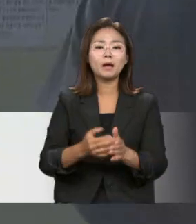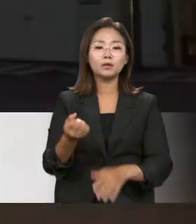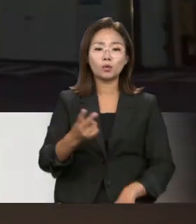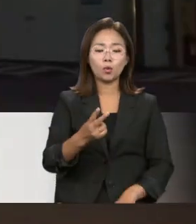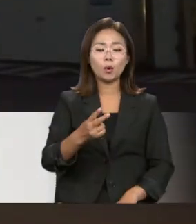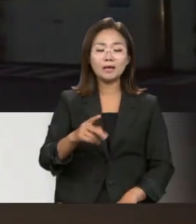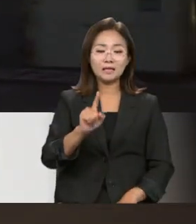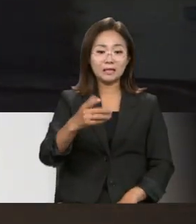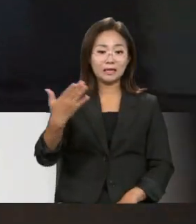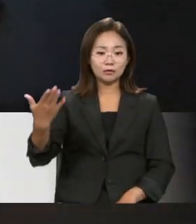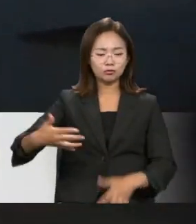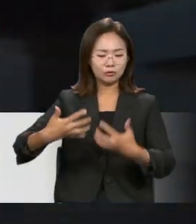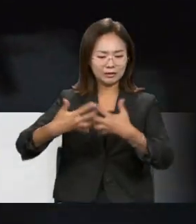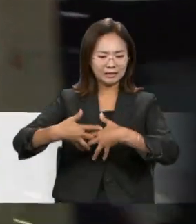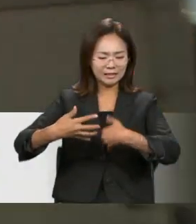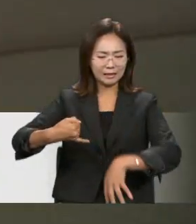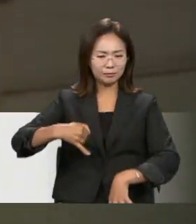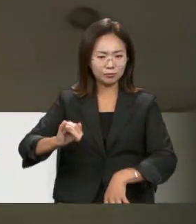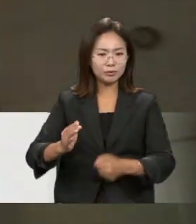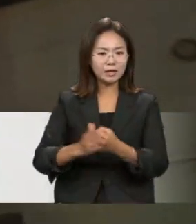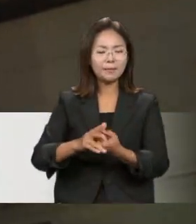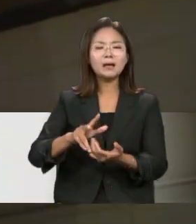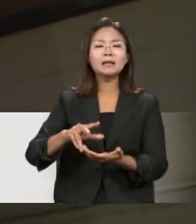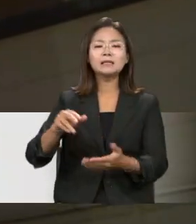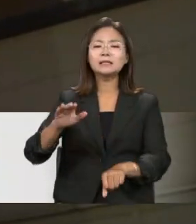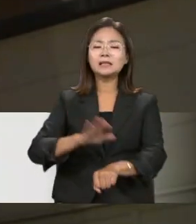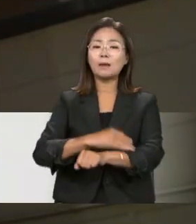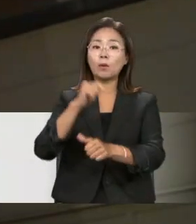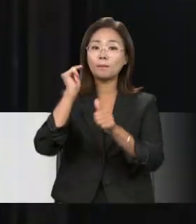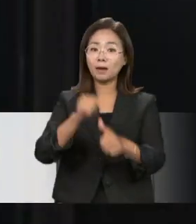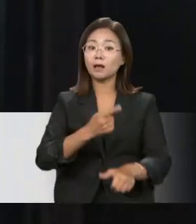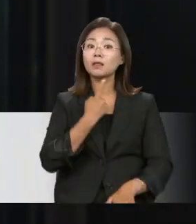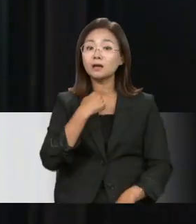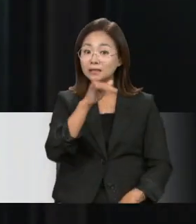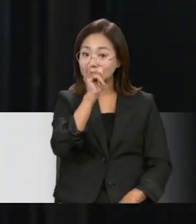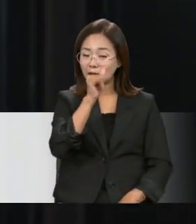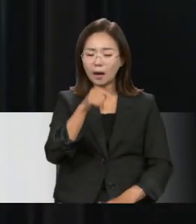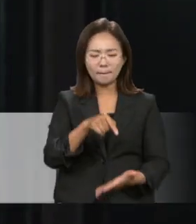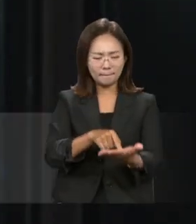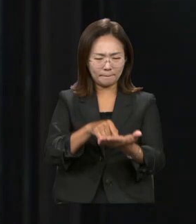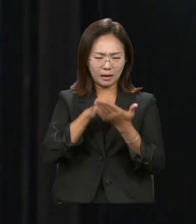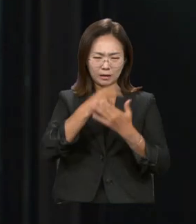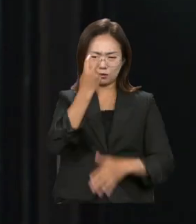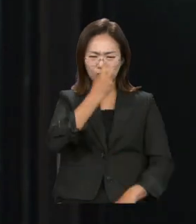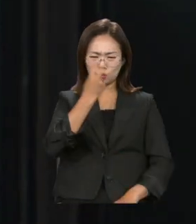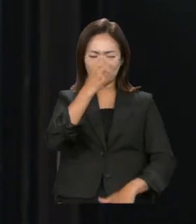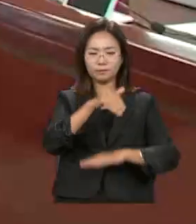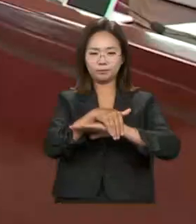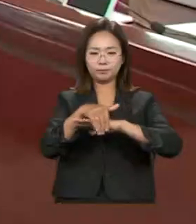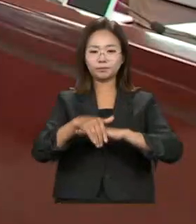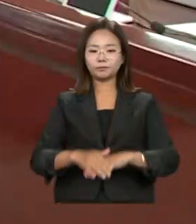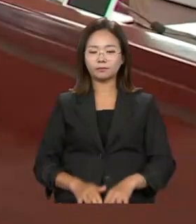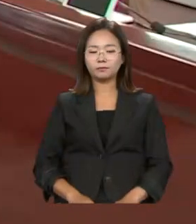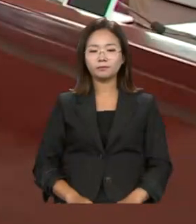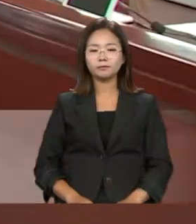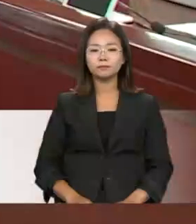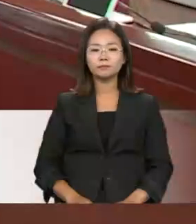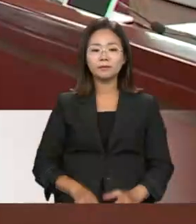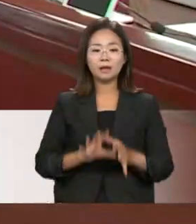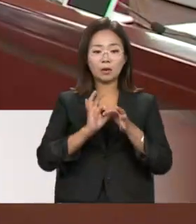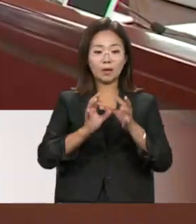이듬해 소방시설 작동 불량으로 시정 명령을 받은 점 등 과거 사례도 들여다볼 방침입니다. 관계자